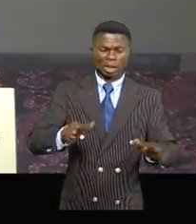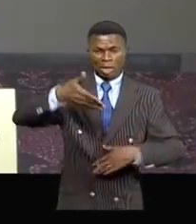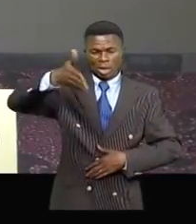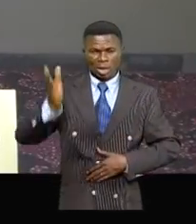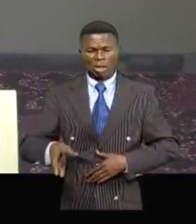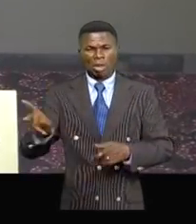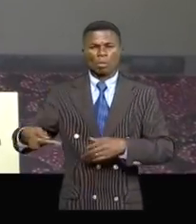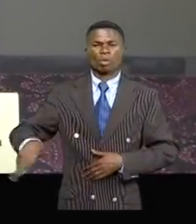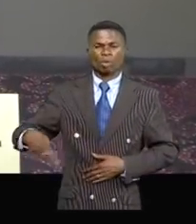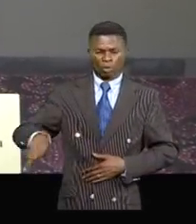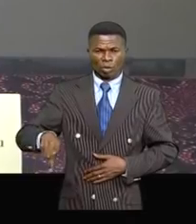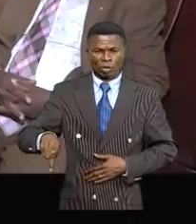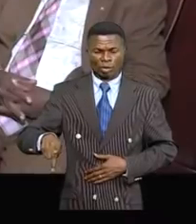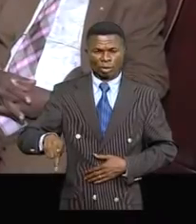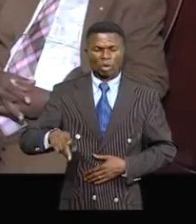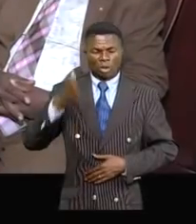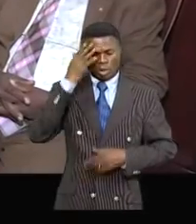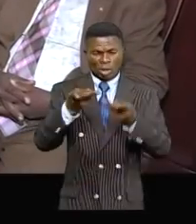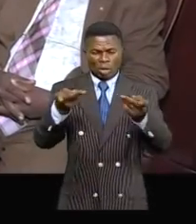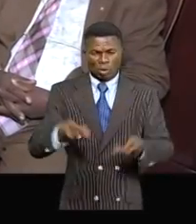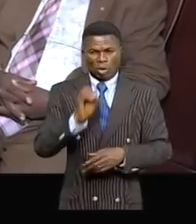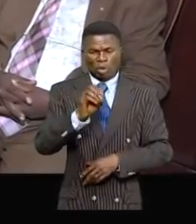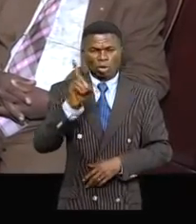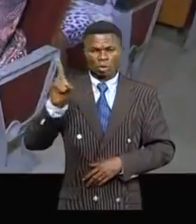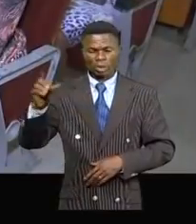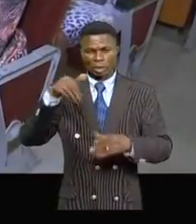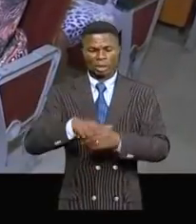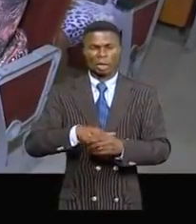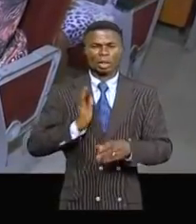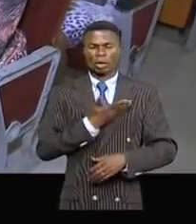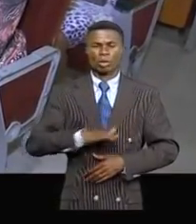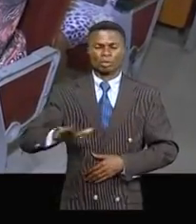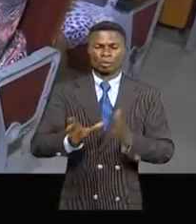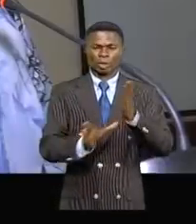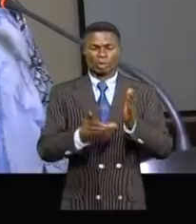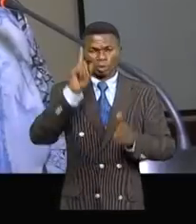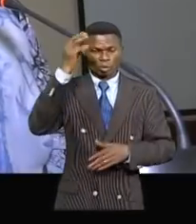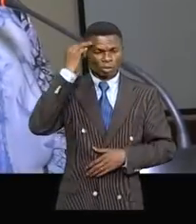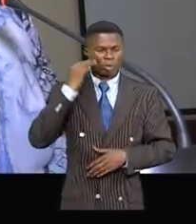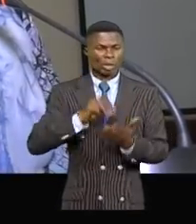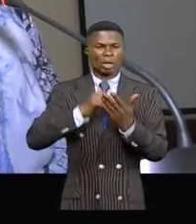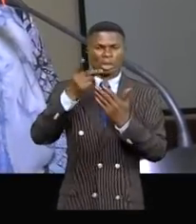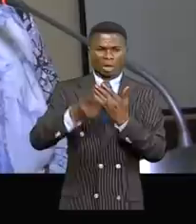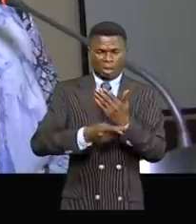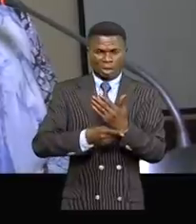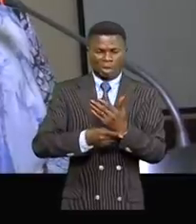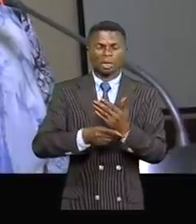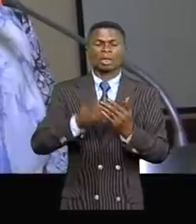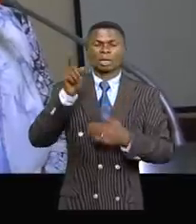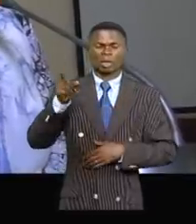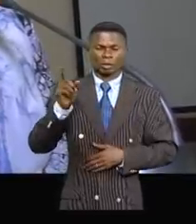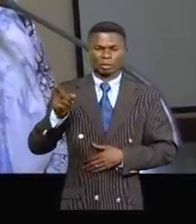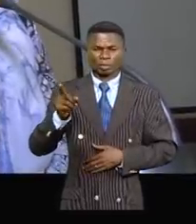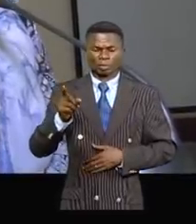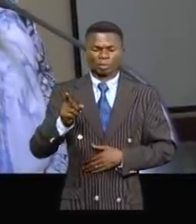experts provinciaux sur la localisation des ODD en RDC. La vice-première ministre et ministre du Plan, Élisée Mounembwe,